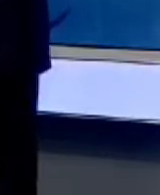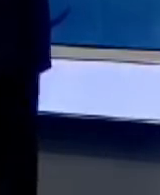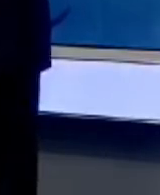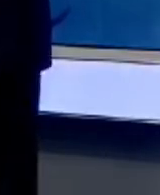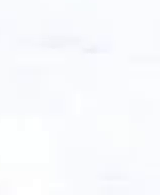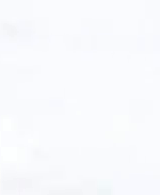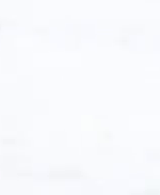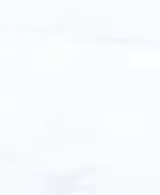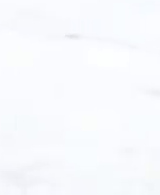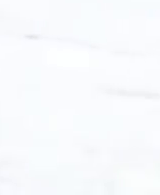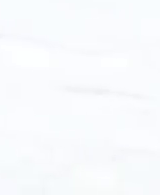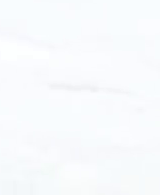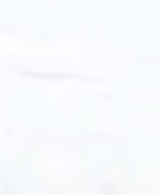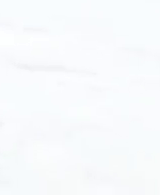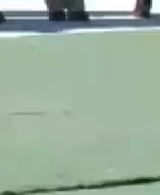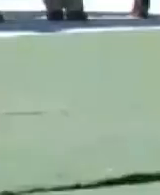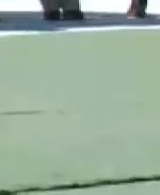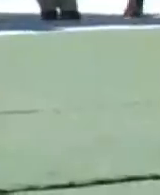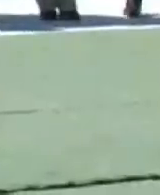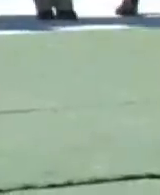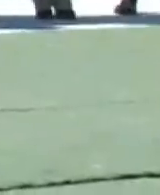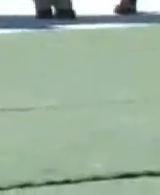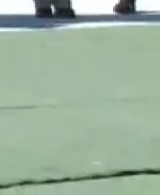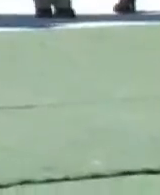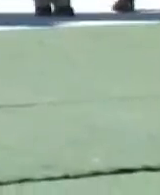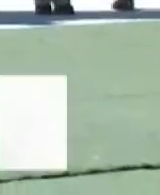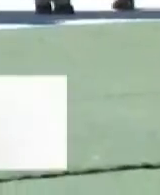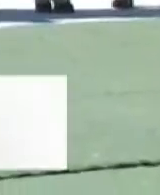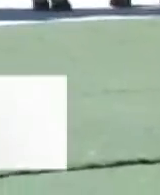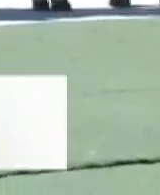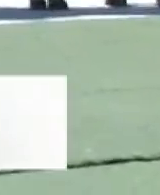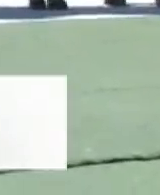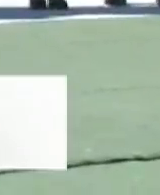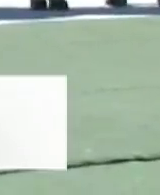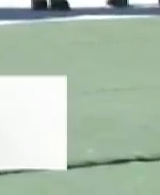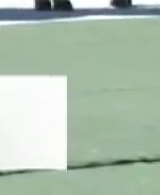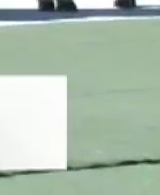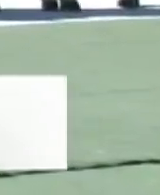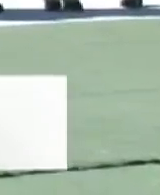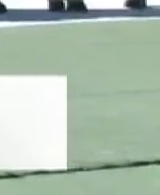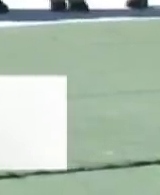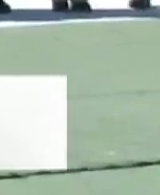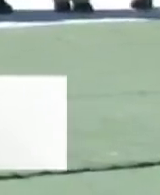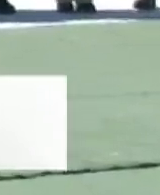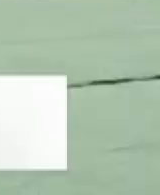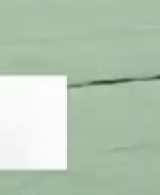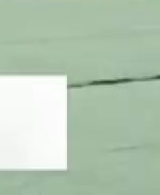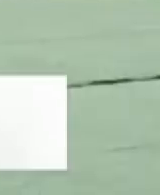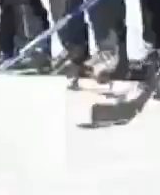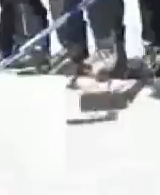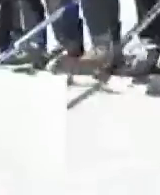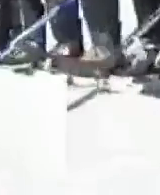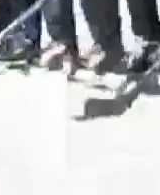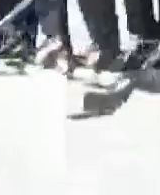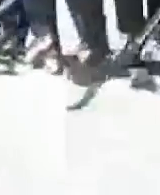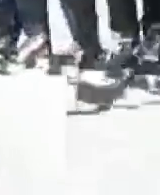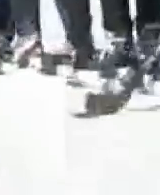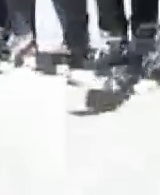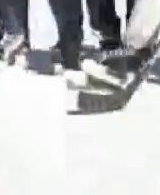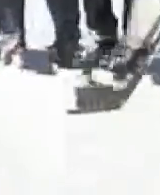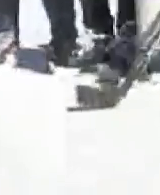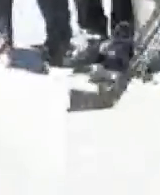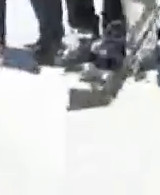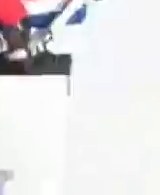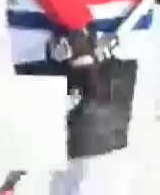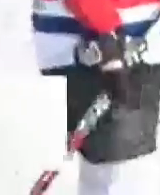явууллаа. Тэмцээн Сэлэн аймгийн Бугант тосгоны ерөнхий боловсролын сургуульд Ахуй уул аймгийн Шарын гол сумын золбоот тамирчид Улаанбаатар хотын Амд